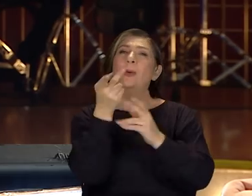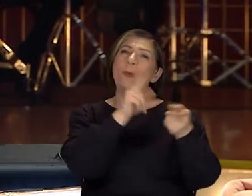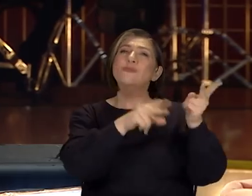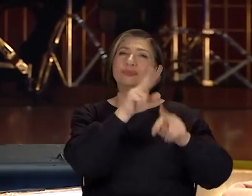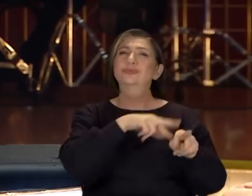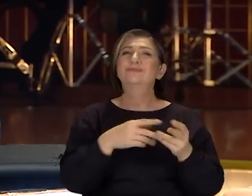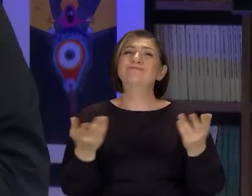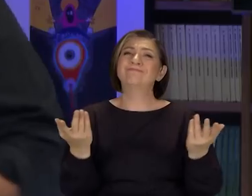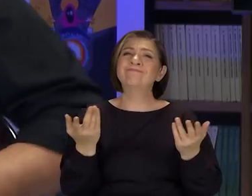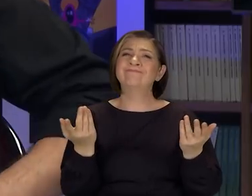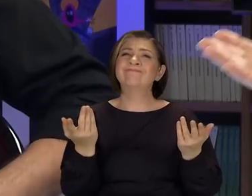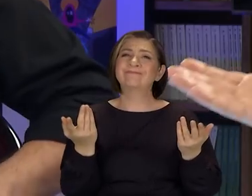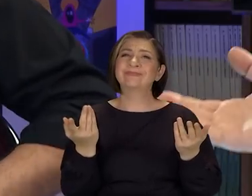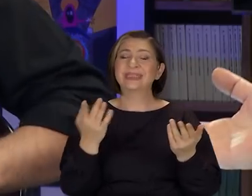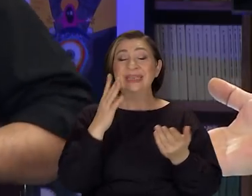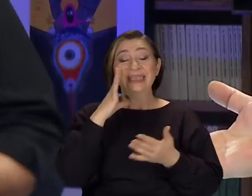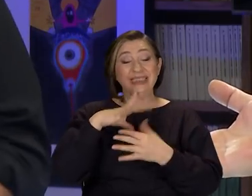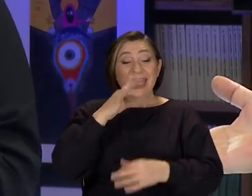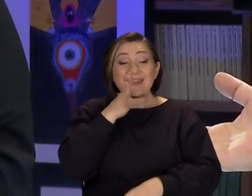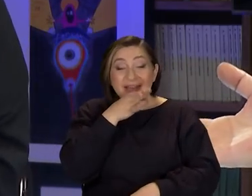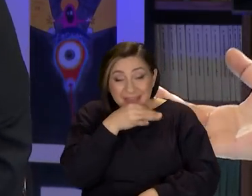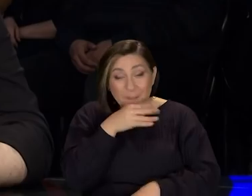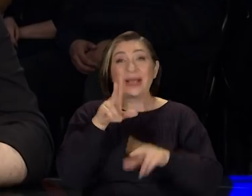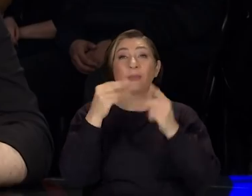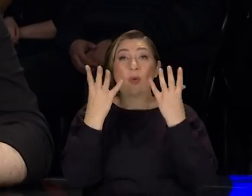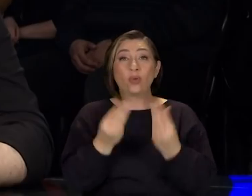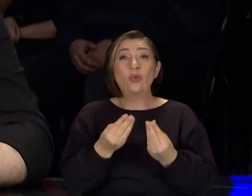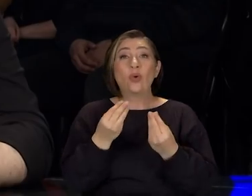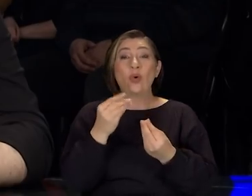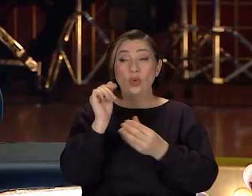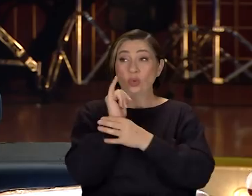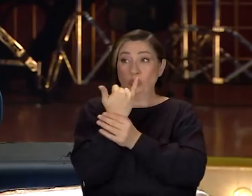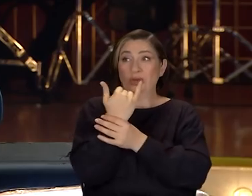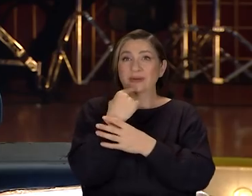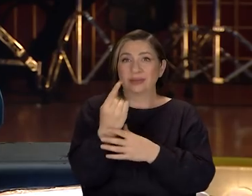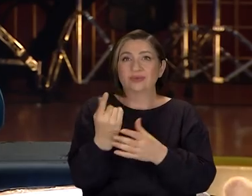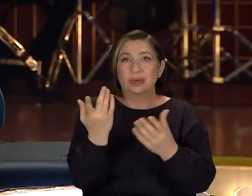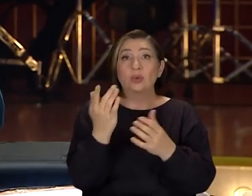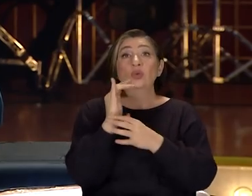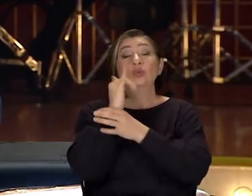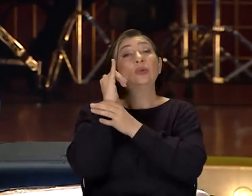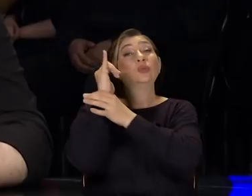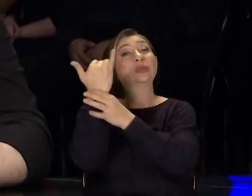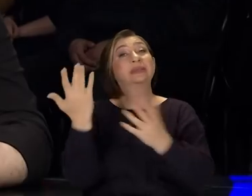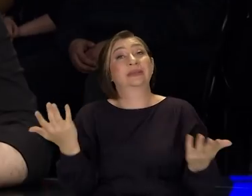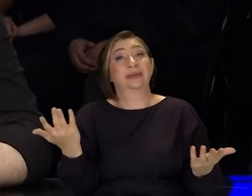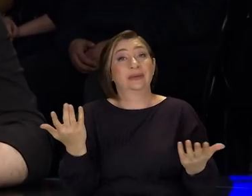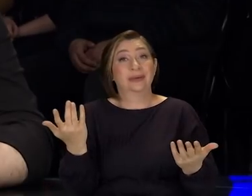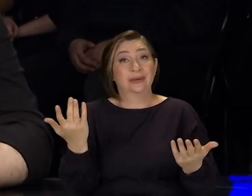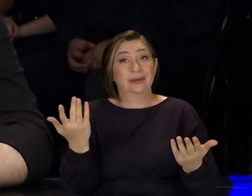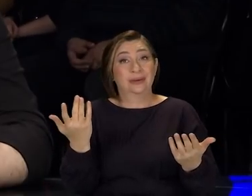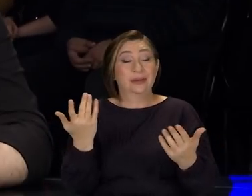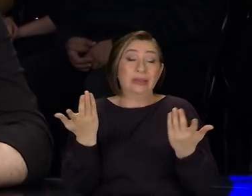göçenler. Yani değil mi? İnsan yaşlanmak gibi oluyor bu da yani. Şimdi onlar usta falan değil mi? Ustanın ustası. Yani şey